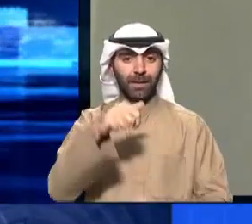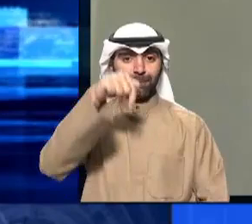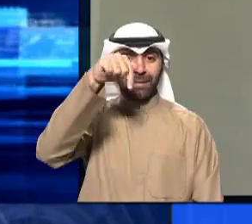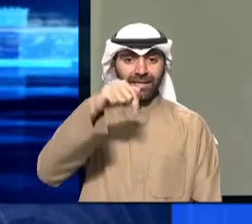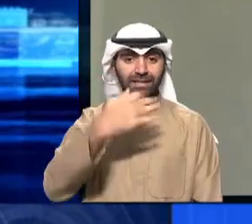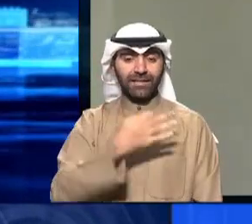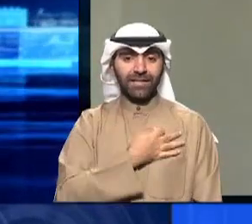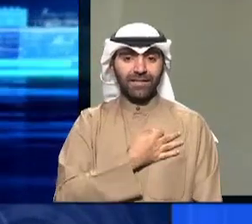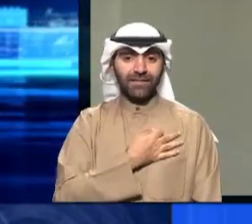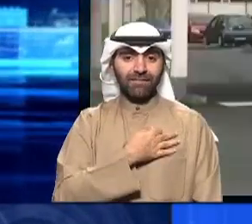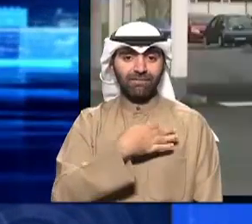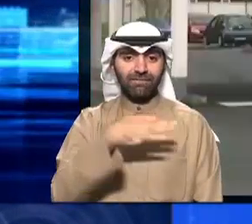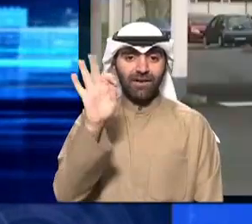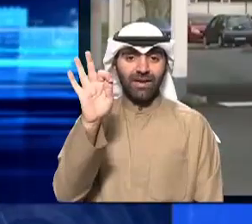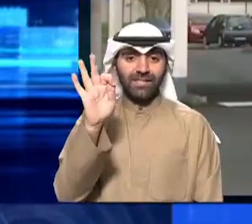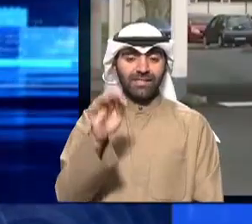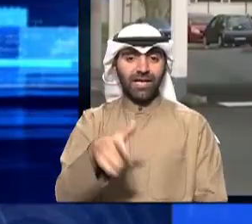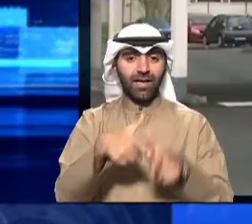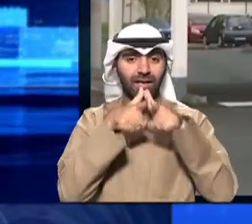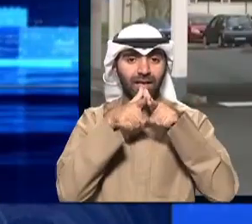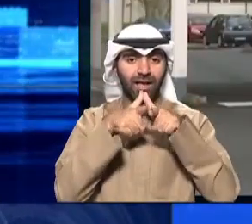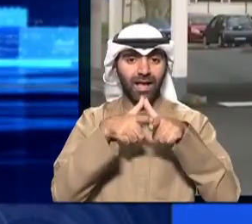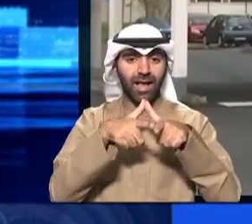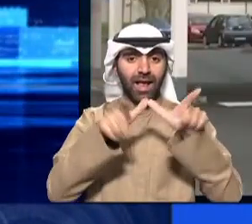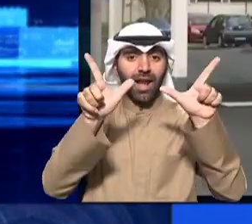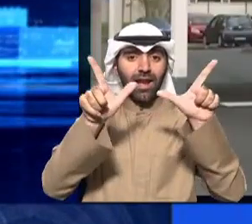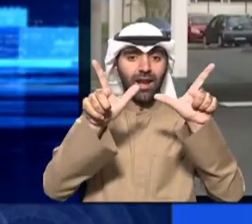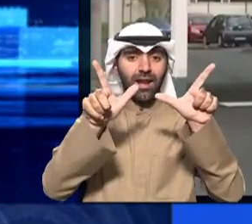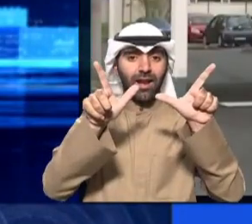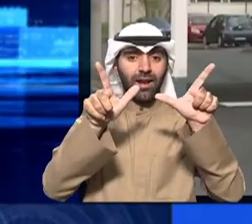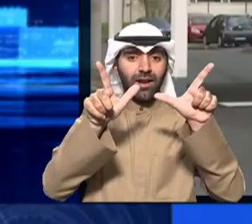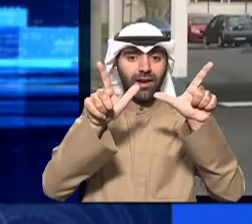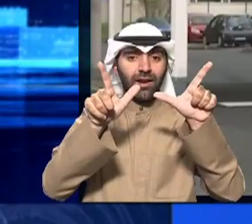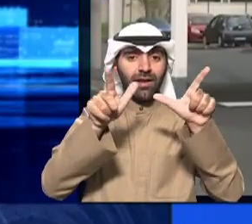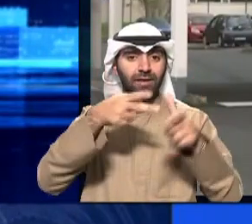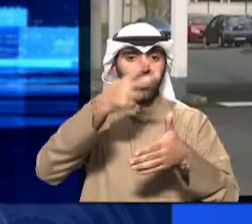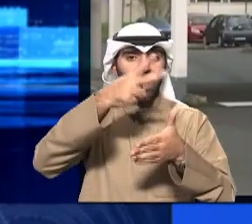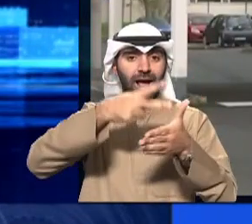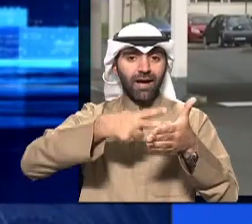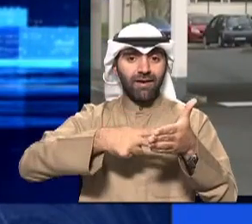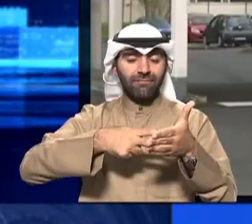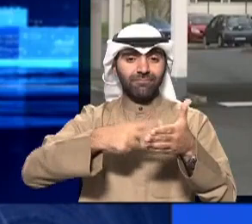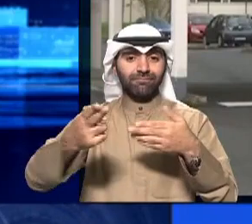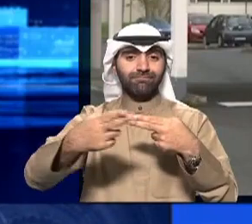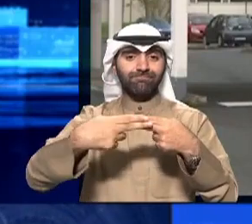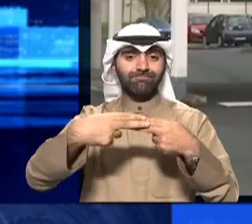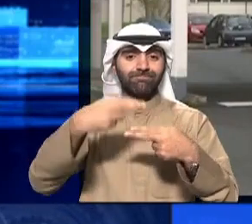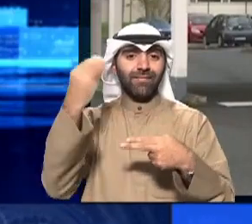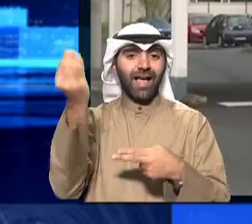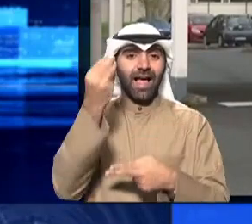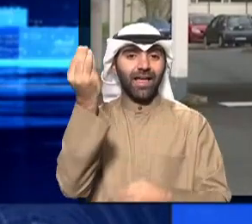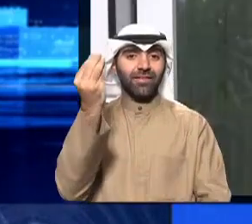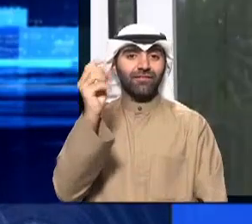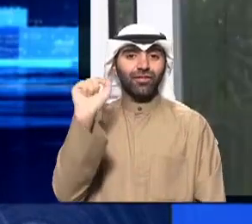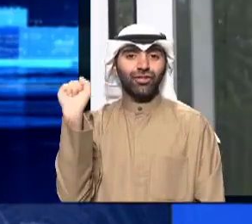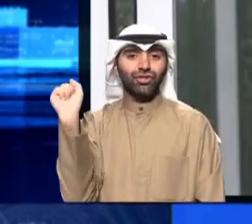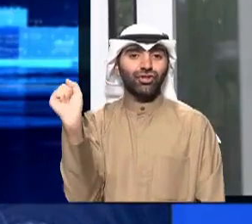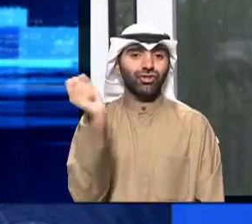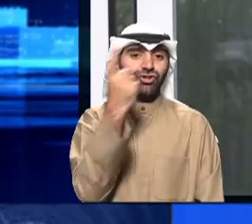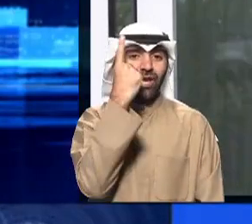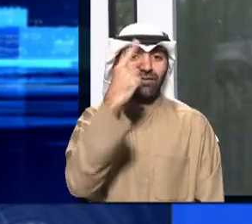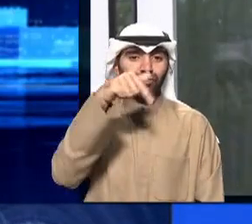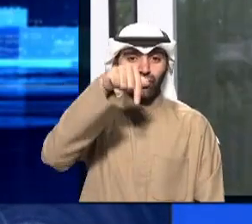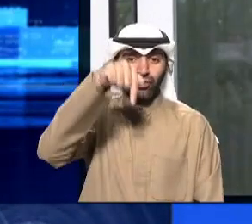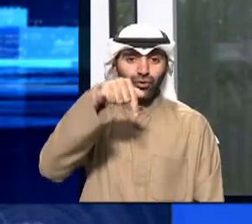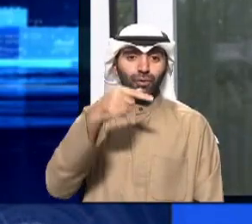وفاة بهذا الفيروس. فاعتبارا إذا من عشية اليوم الجمعة سيتم